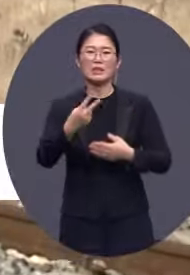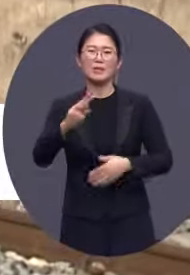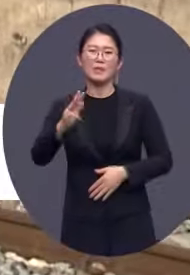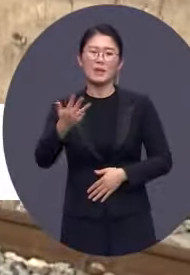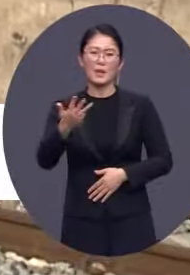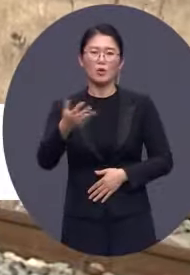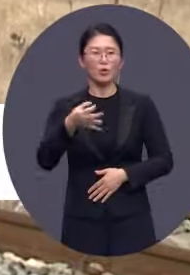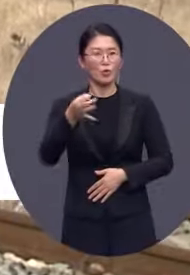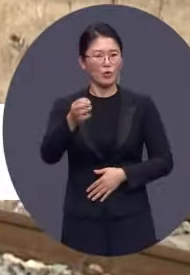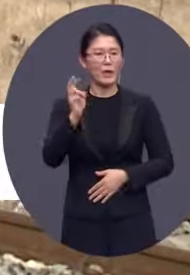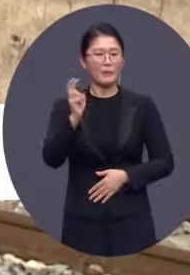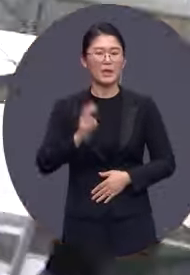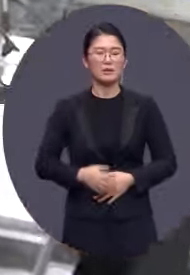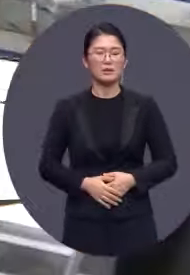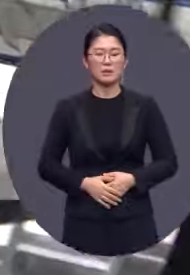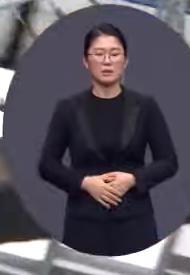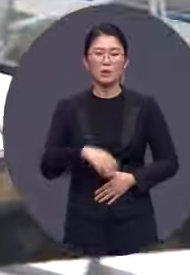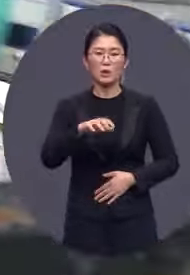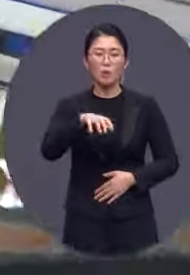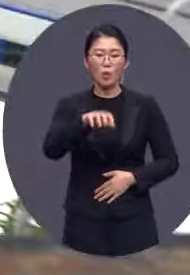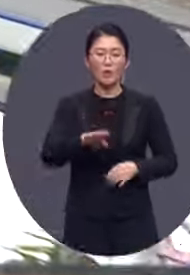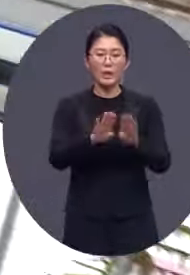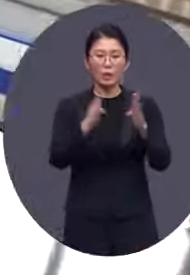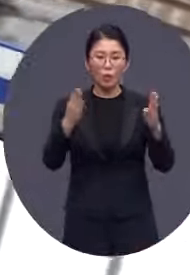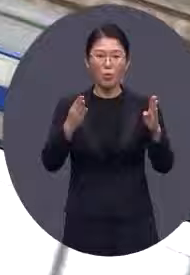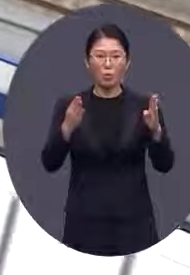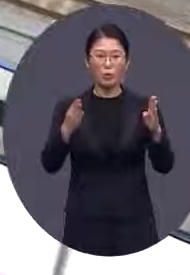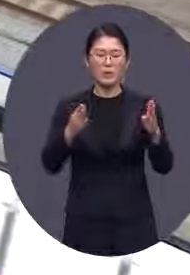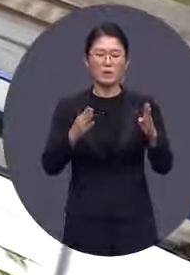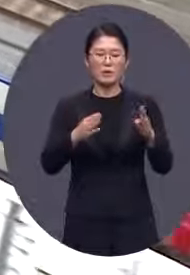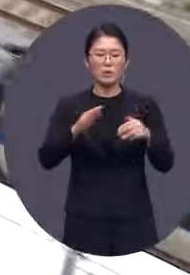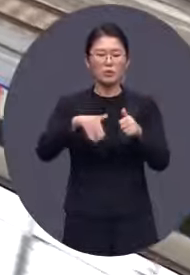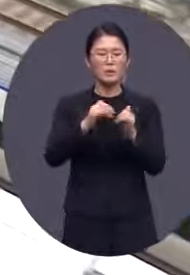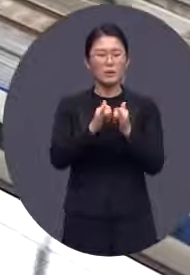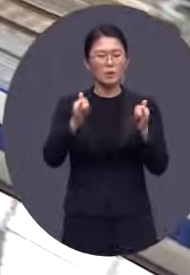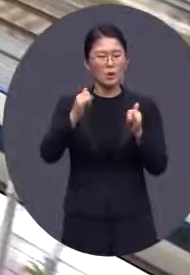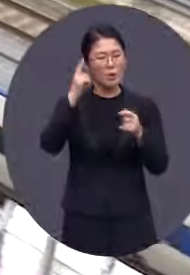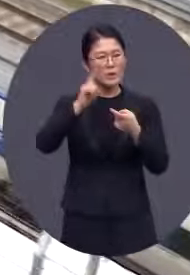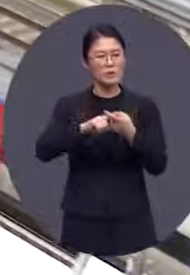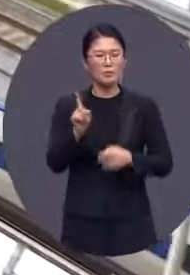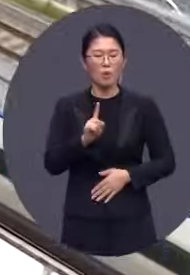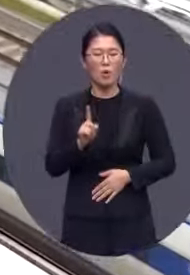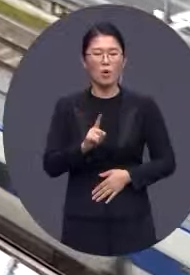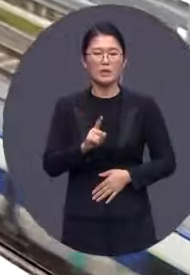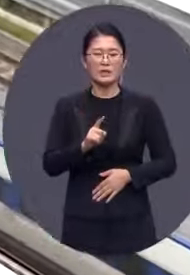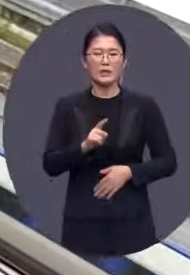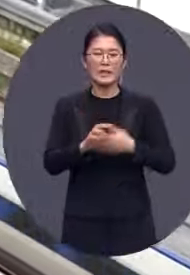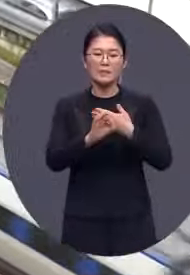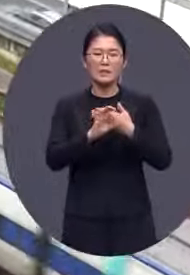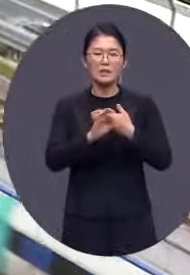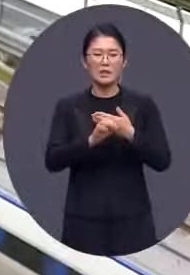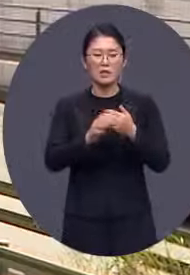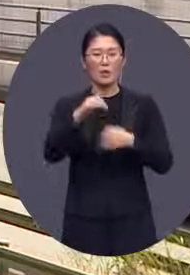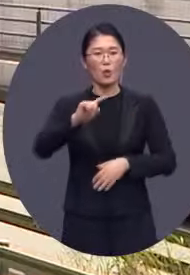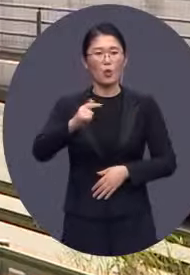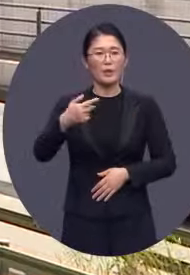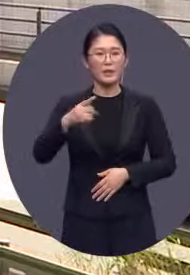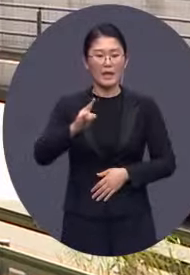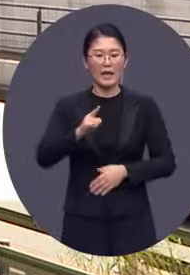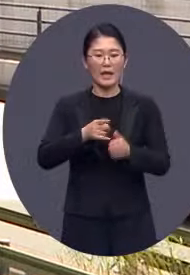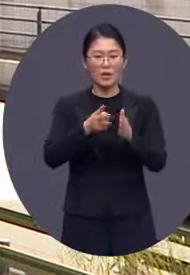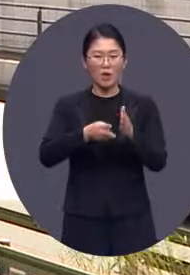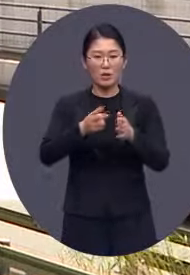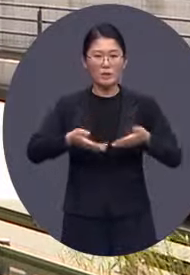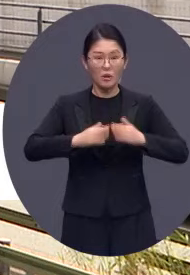것으로 전망됩니다. 대경선 개통 이후 주민들의 가장 큰 관심사는 가칭 원대역 신설 여부입니다.